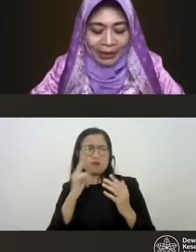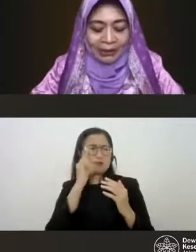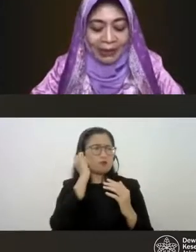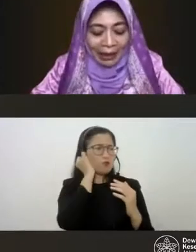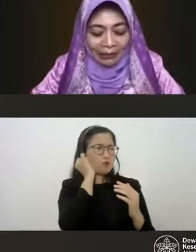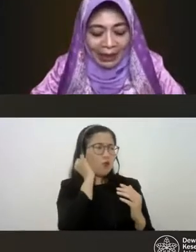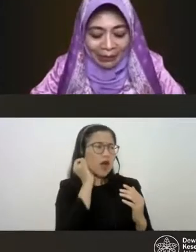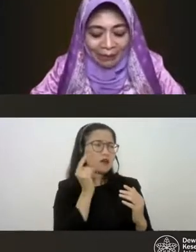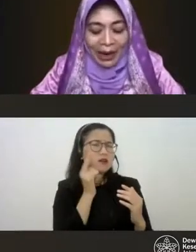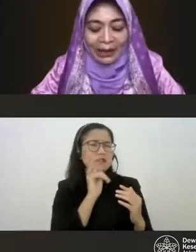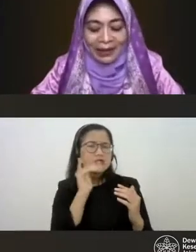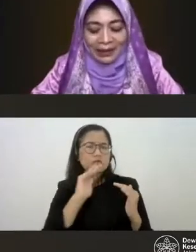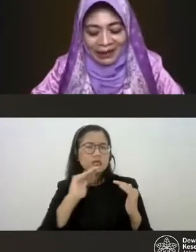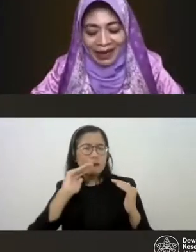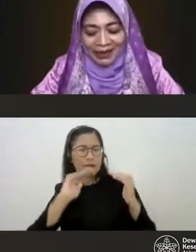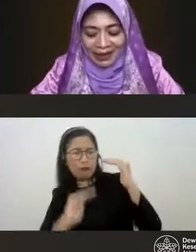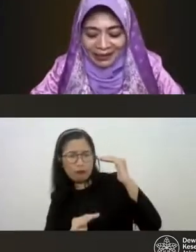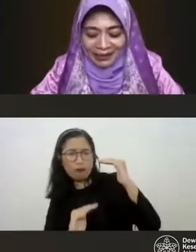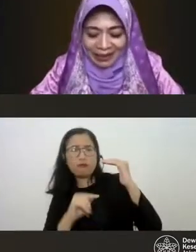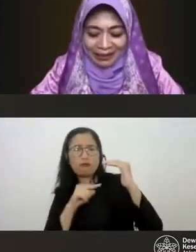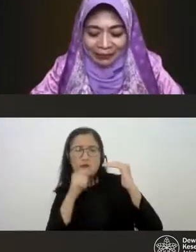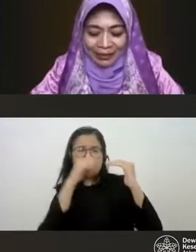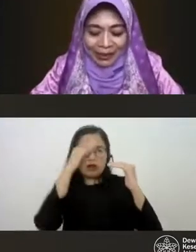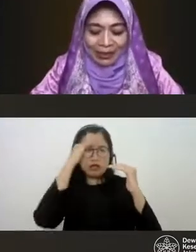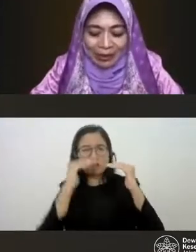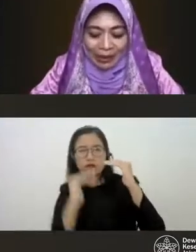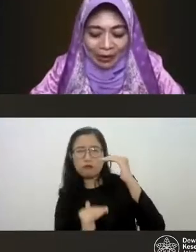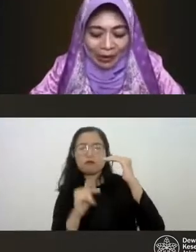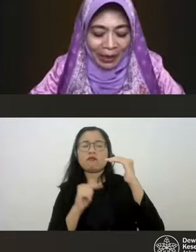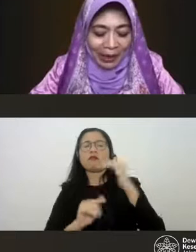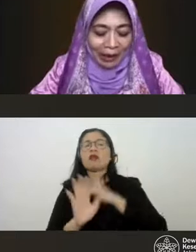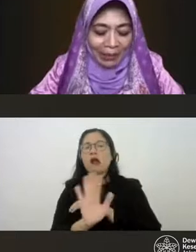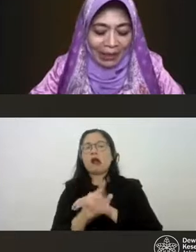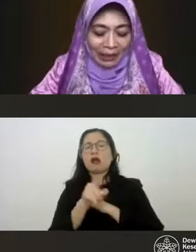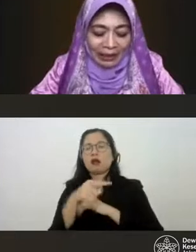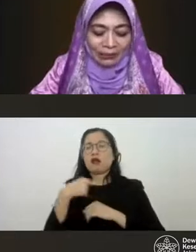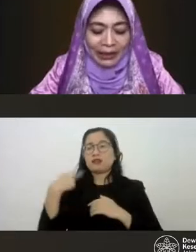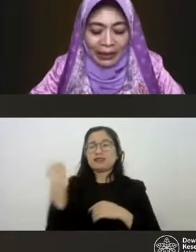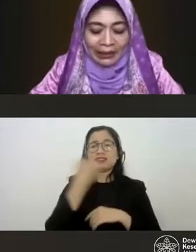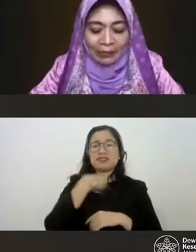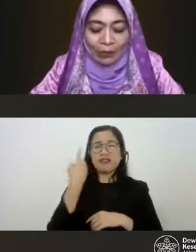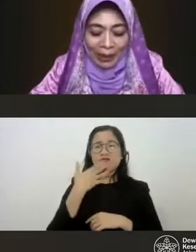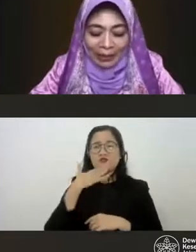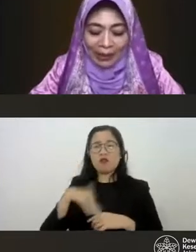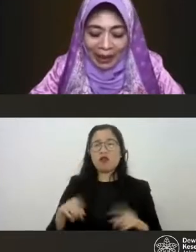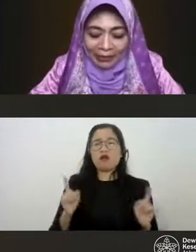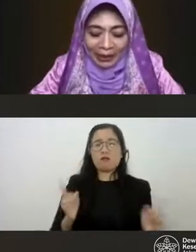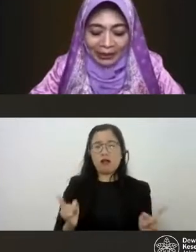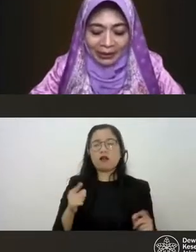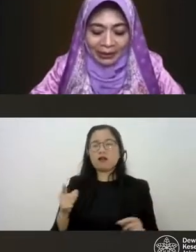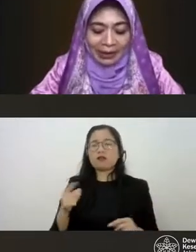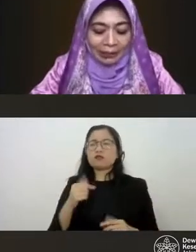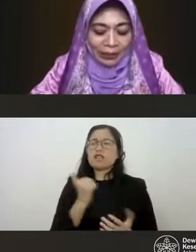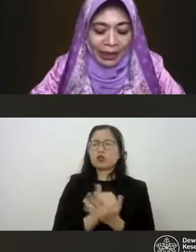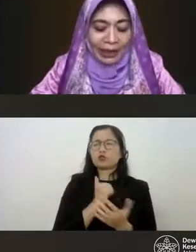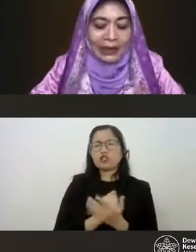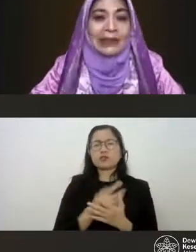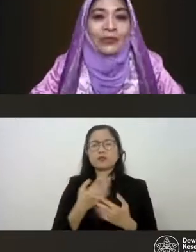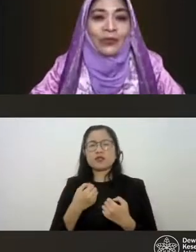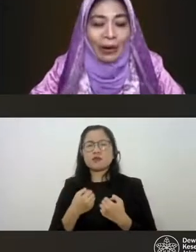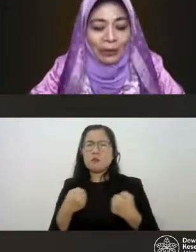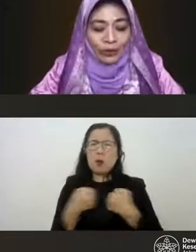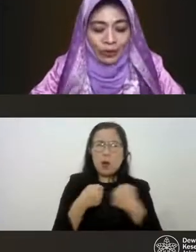perempuan, mengalami ketimpangan dan ketidakadilan gender. Sebagai orang beragama, kita semua hendaknya berupaya melawan dan